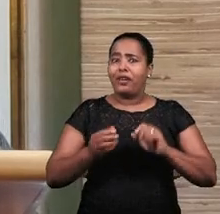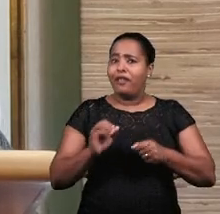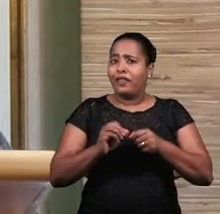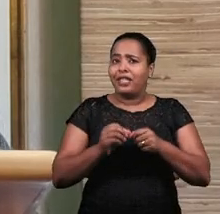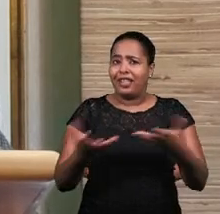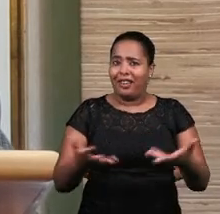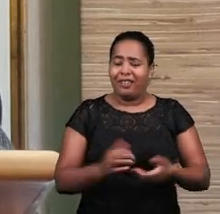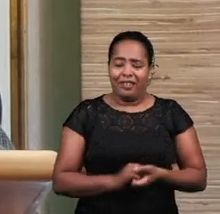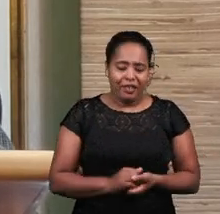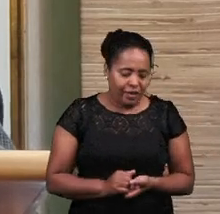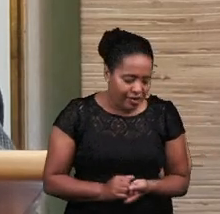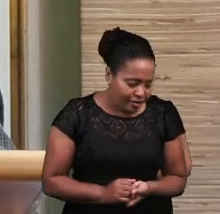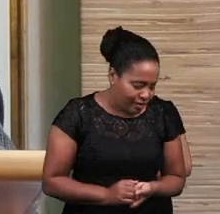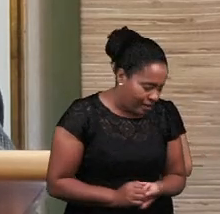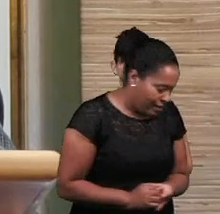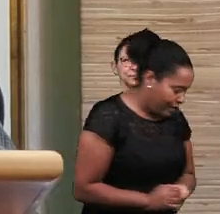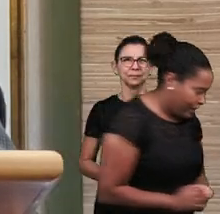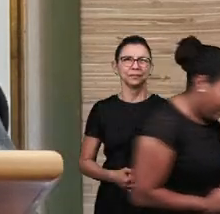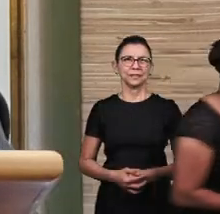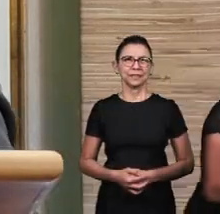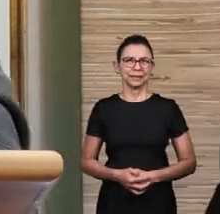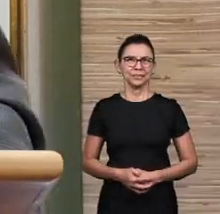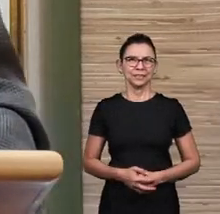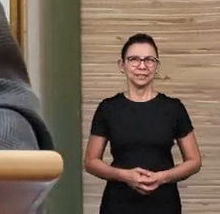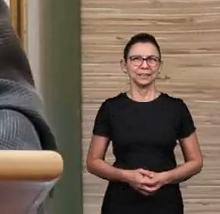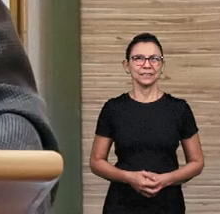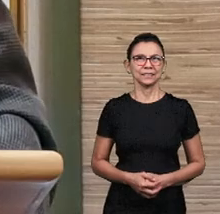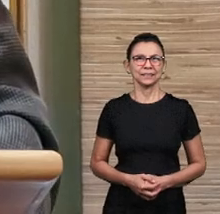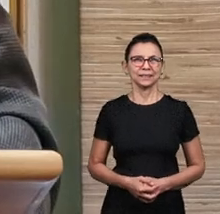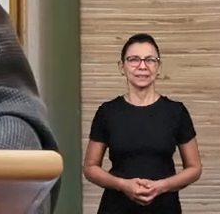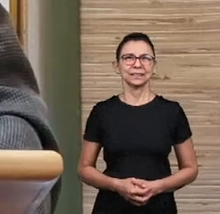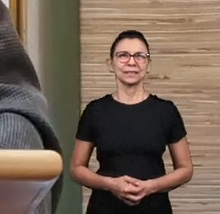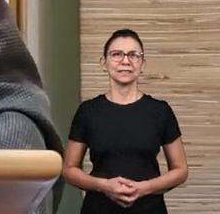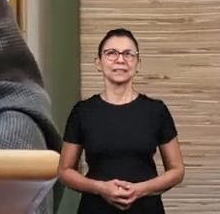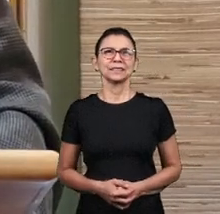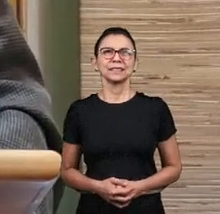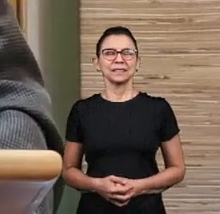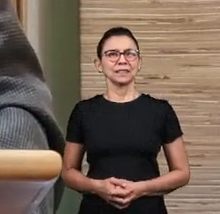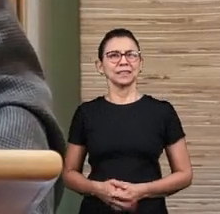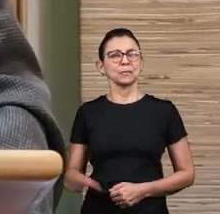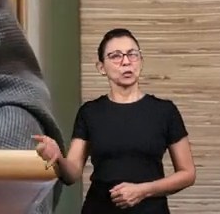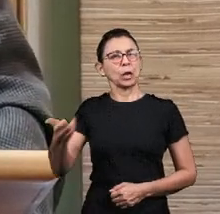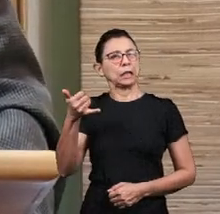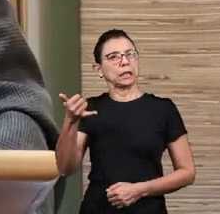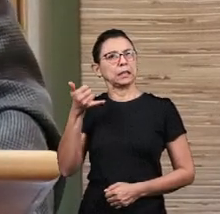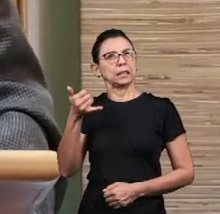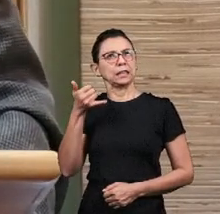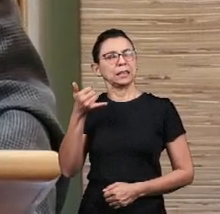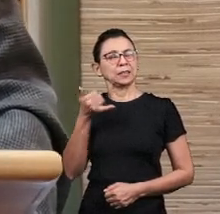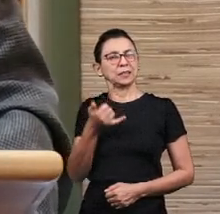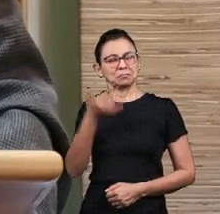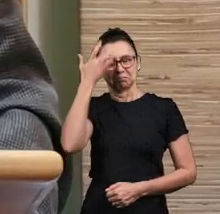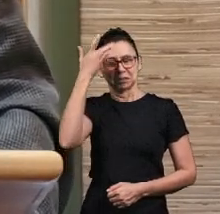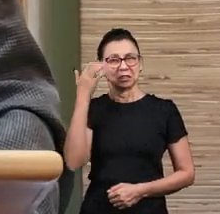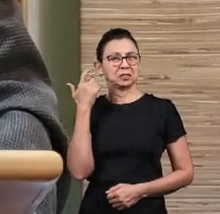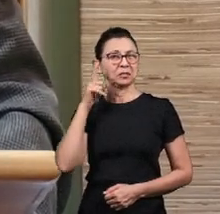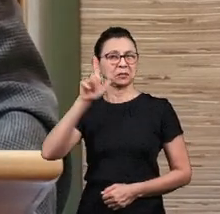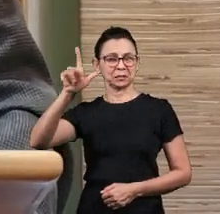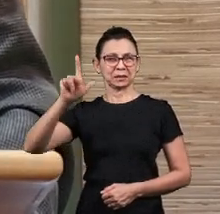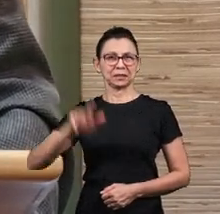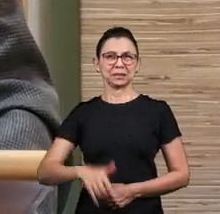faire. Avant, je recevais 300, j'étais rempli d'informations, je lisais. Maintenant, je ne sais pas ce qu'il va arriver à